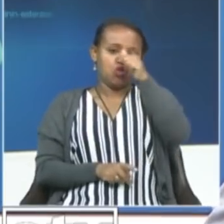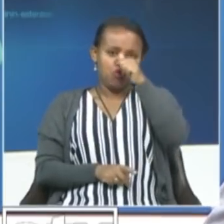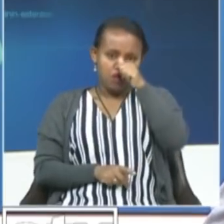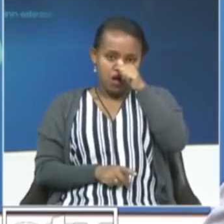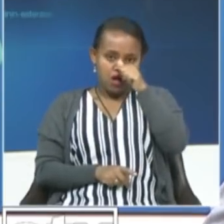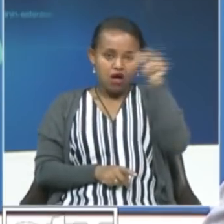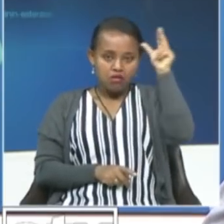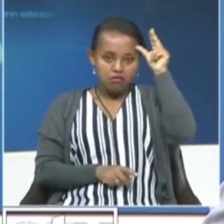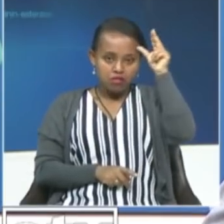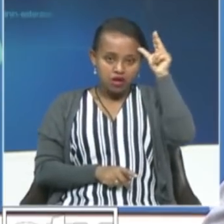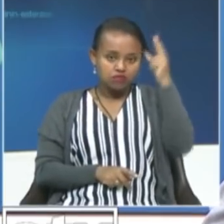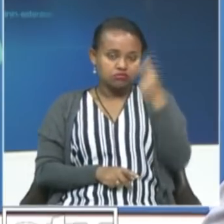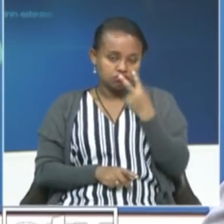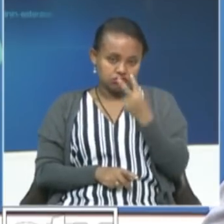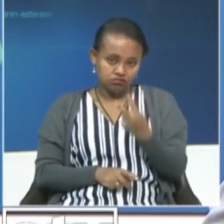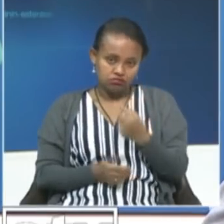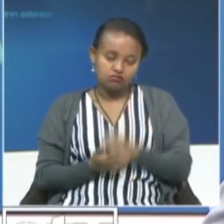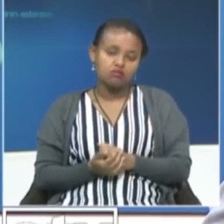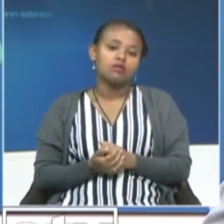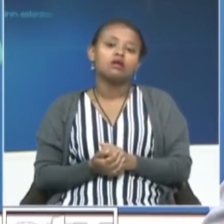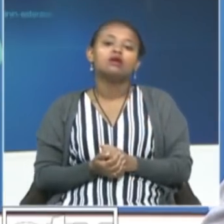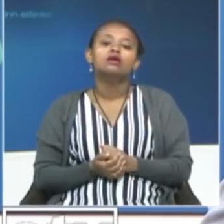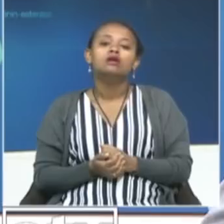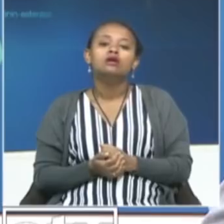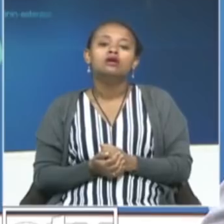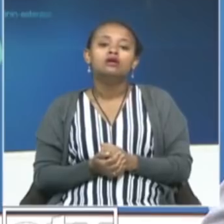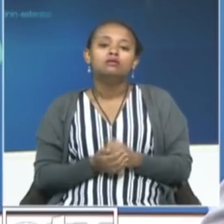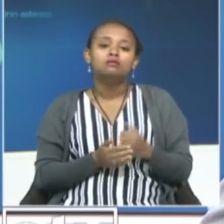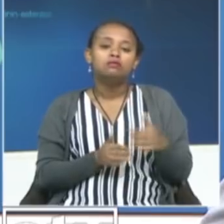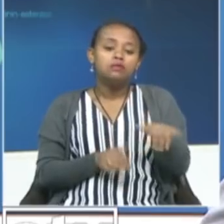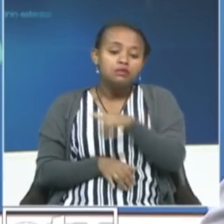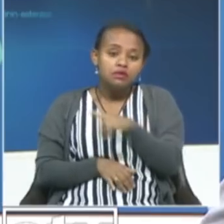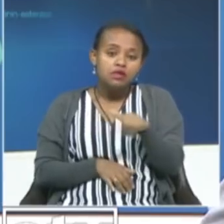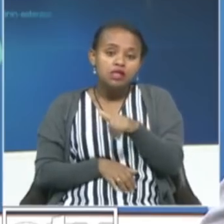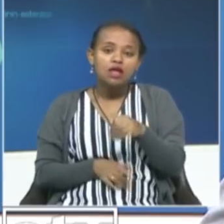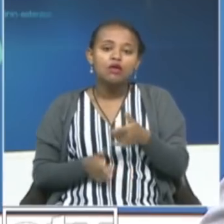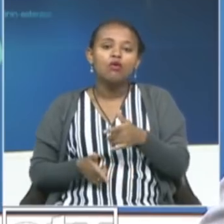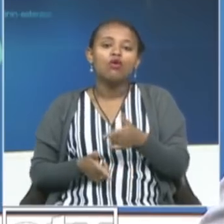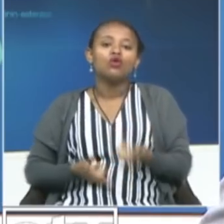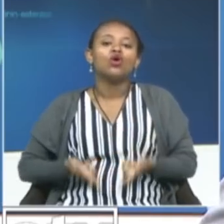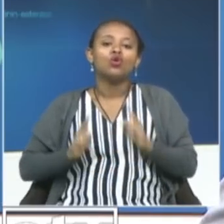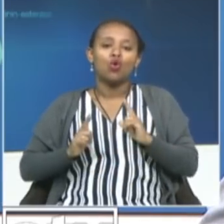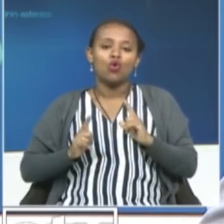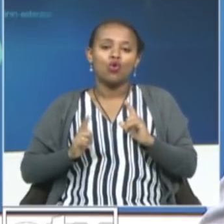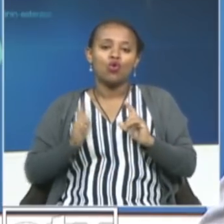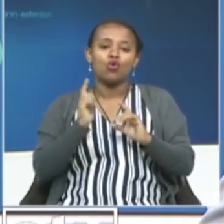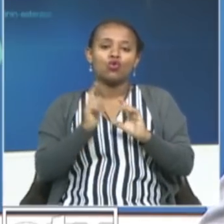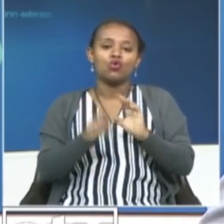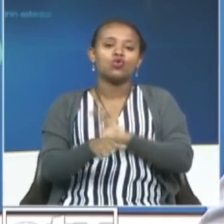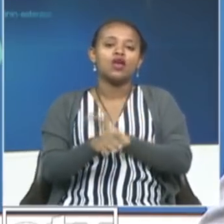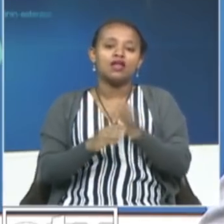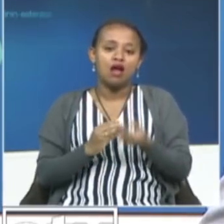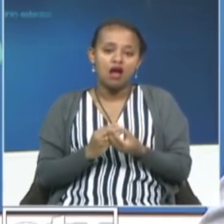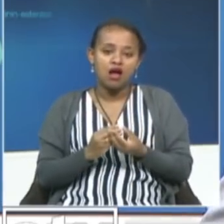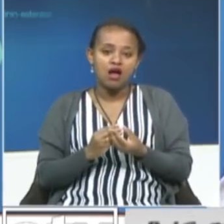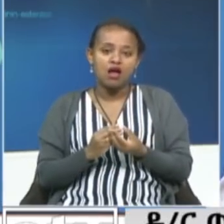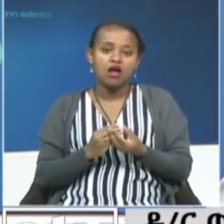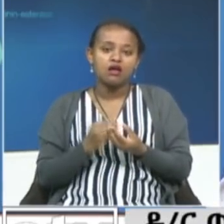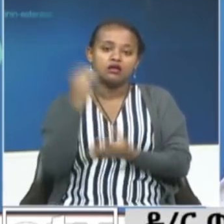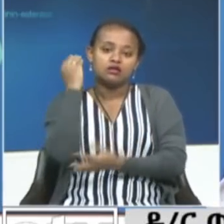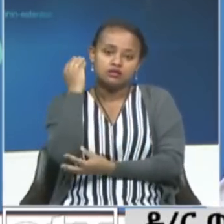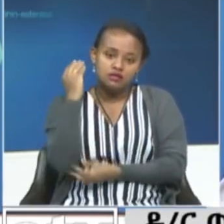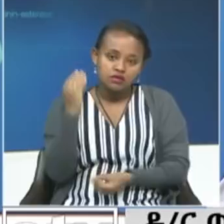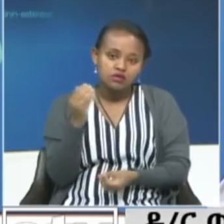ባህል ይጠቀሳል። እንግዲህ በተጓዳኝም ደግሞ የኑሮ ሁኔታ የደህንነት የሰዎች የኑሮ